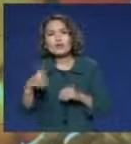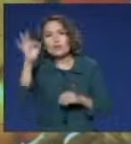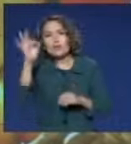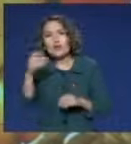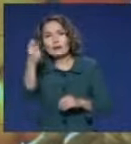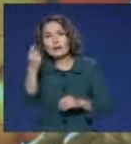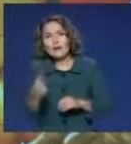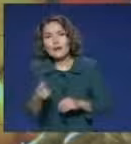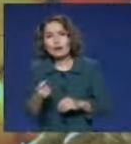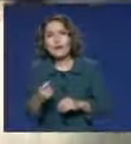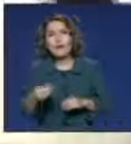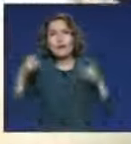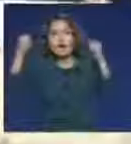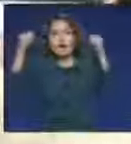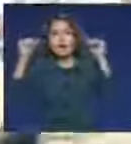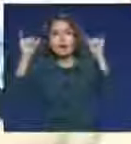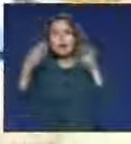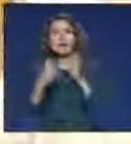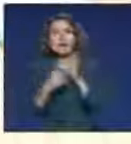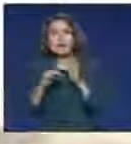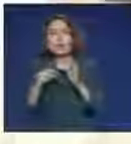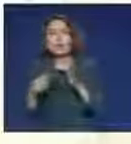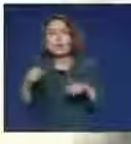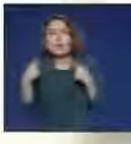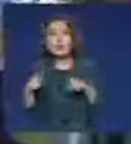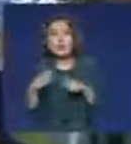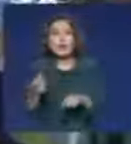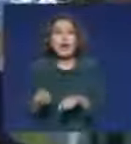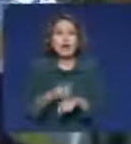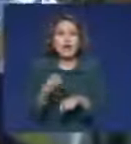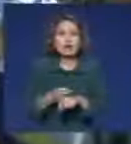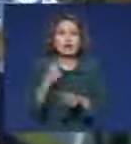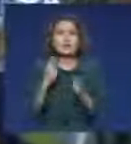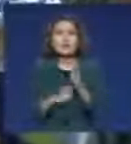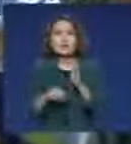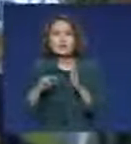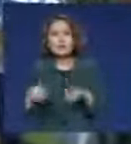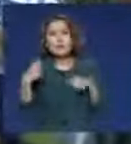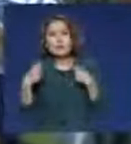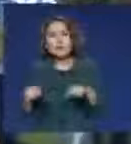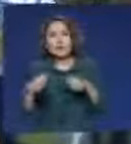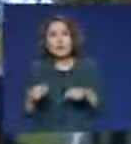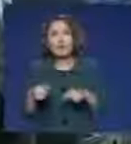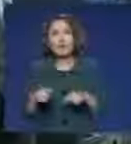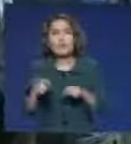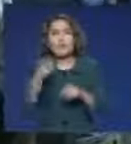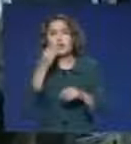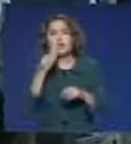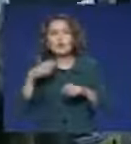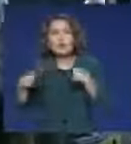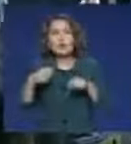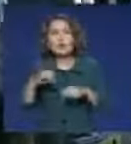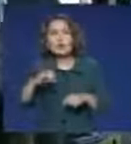арзан. Мәселен, сиыр қой еті 900 теңге маңайында болса, картоп 70 теңгеден сатылды. Айта кетейік, осы жолғы жәрмеңкеге